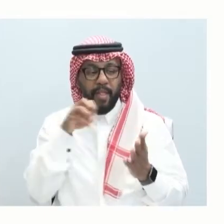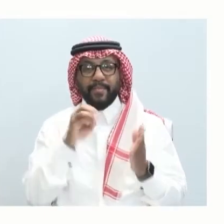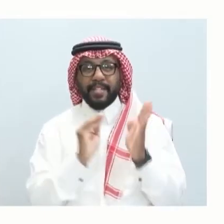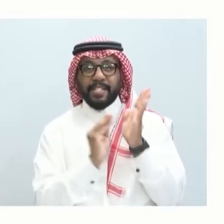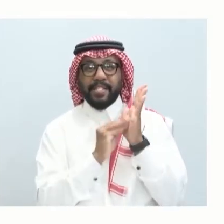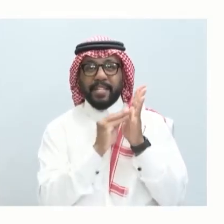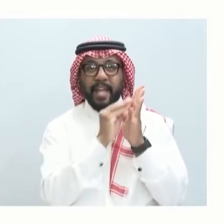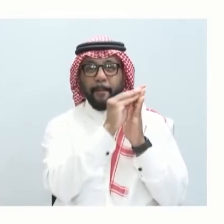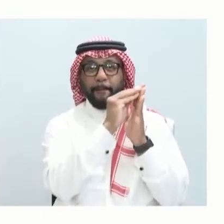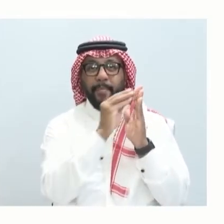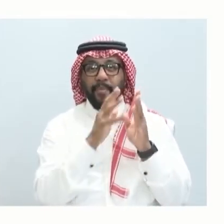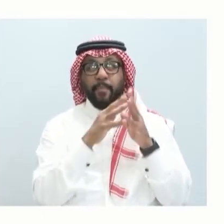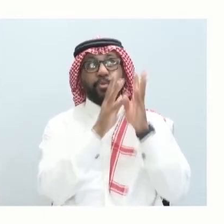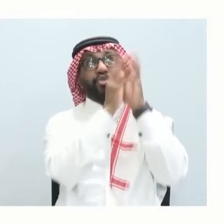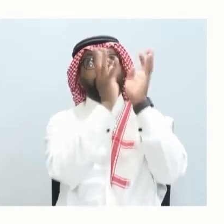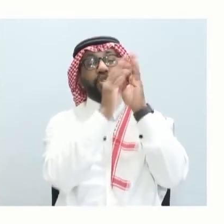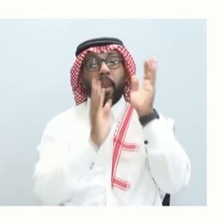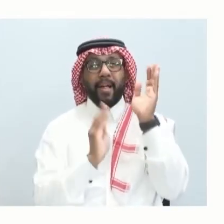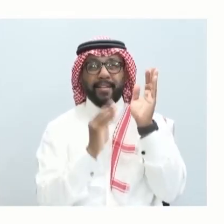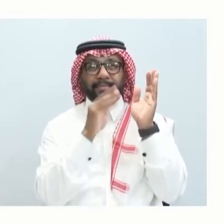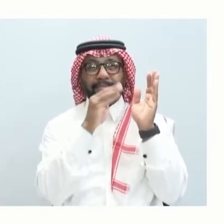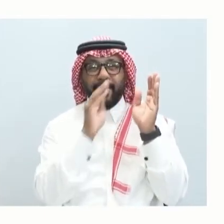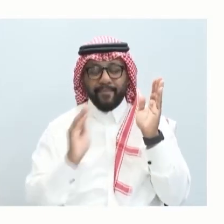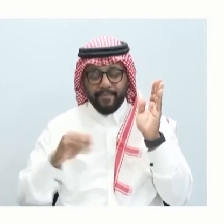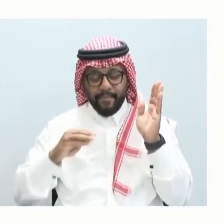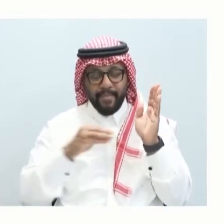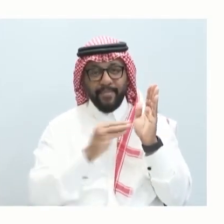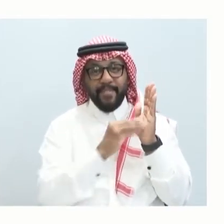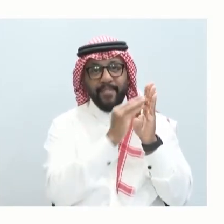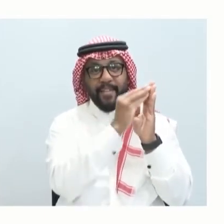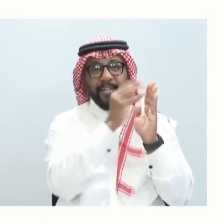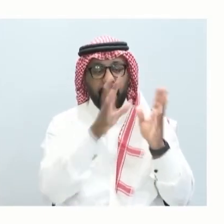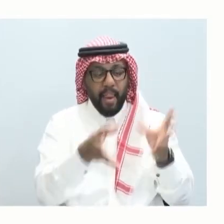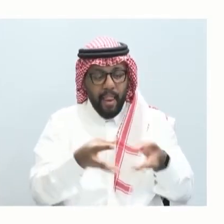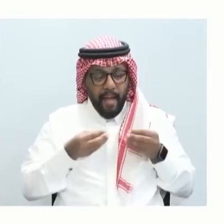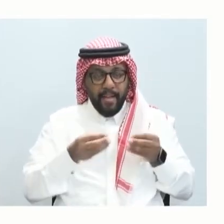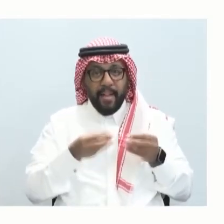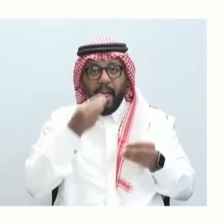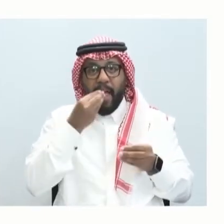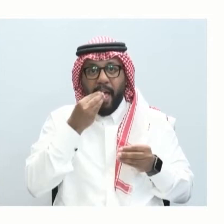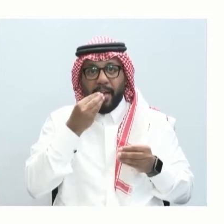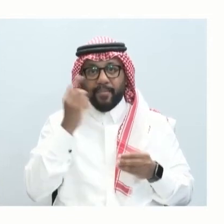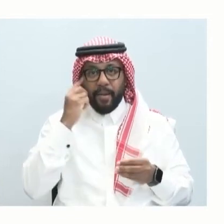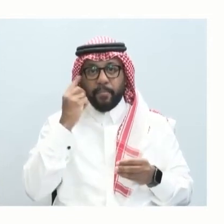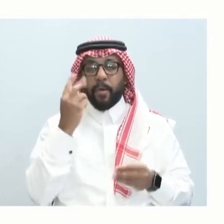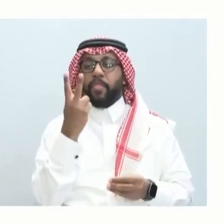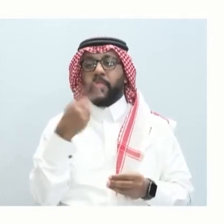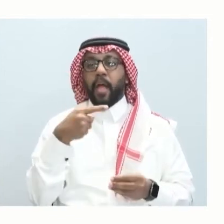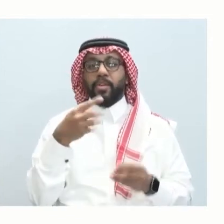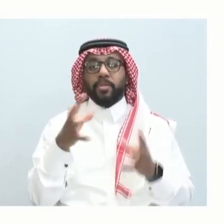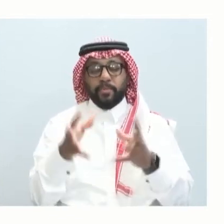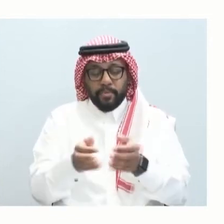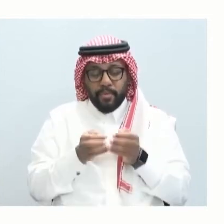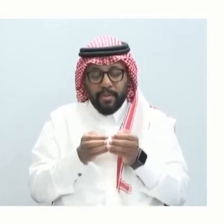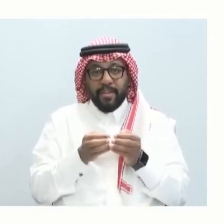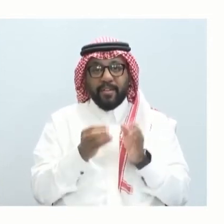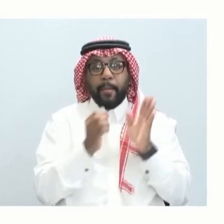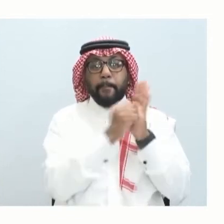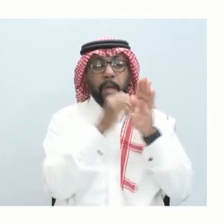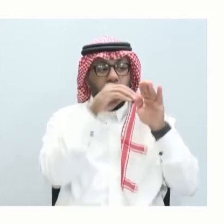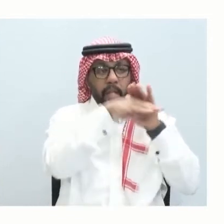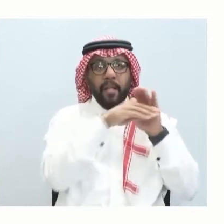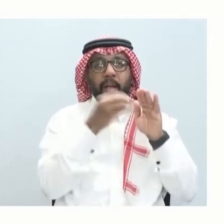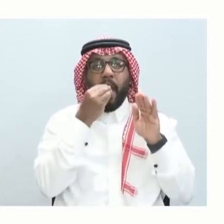اذا نحددها بارك الله فيكم ثم التقط خمس ثمرات اخرى هذه معلومه اخرى